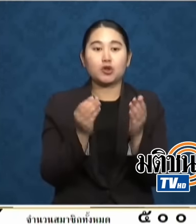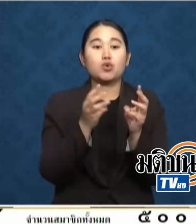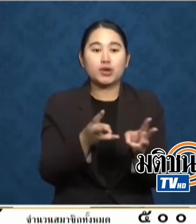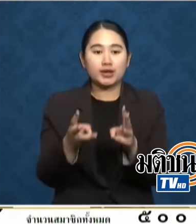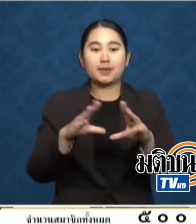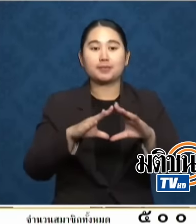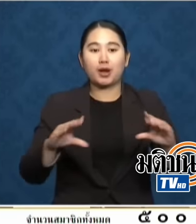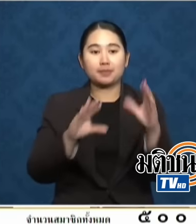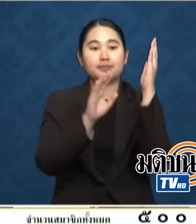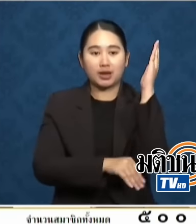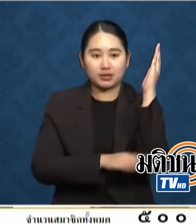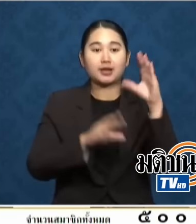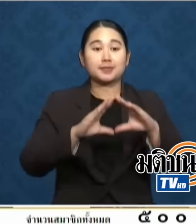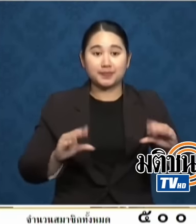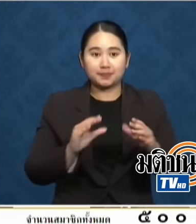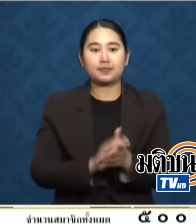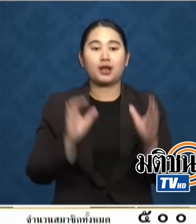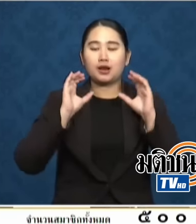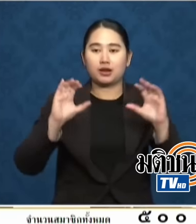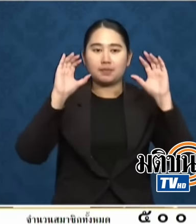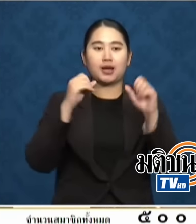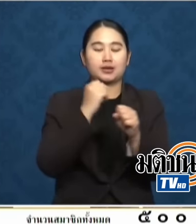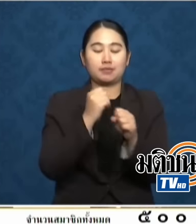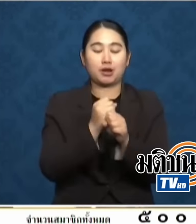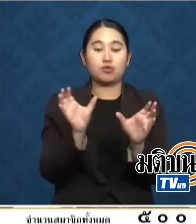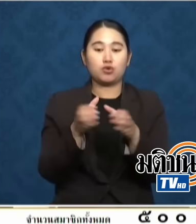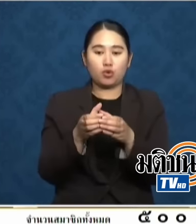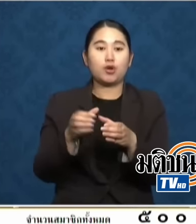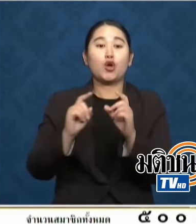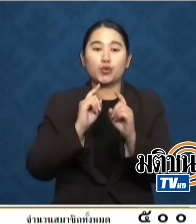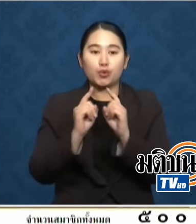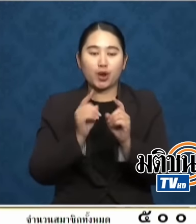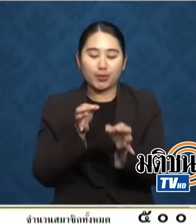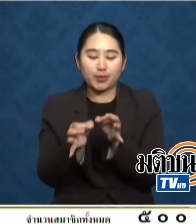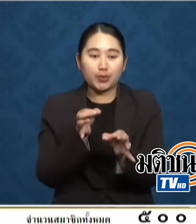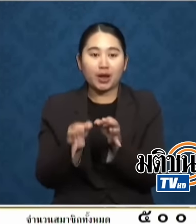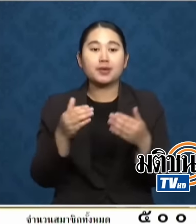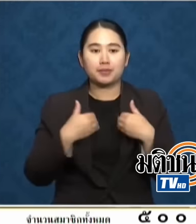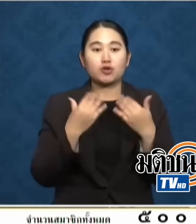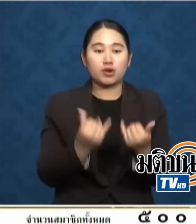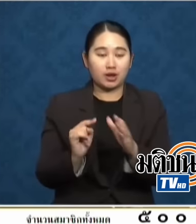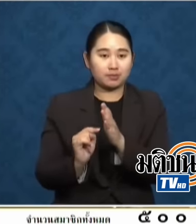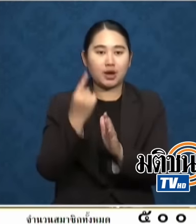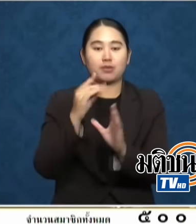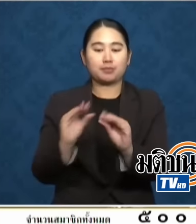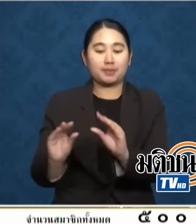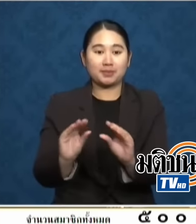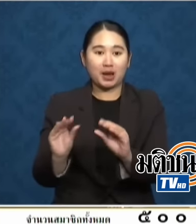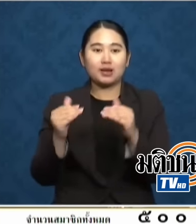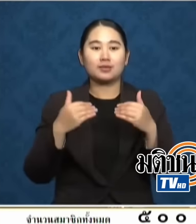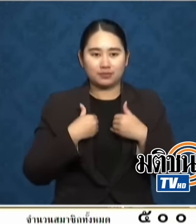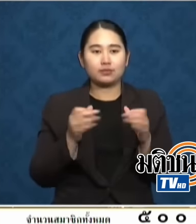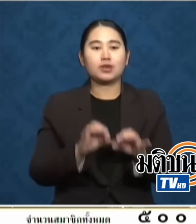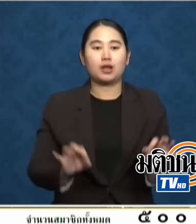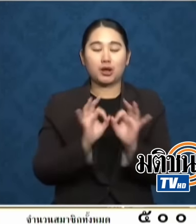ภาพในจังหวัดชายแดนภาคใต้รัฐบาลก็เพิ่งตั้งคณะพูดคุยการพูดคุยก็เริ่มต้นขึ้นแล้วมันเป็นก